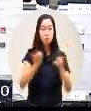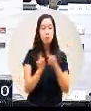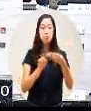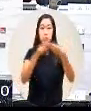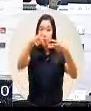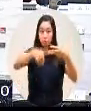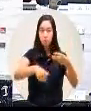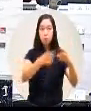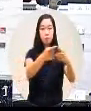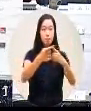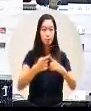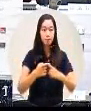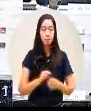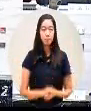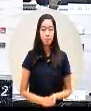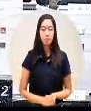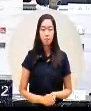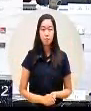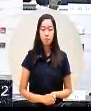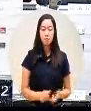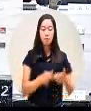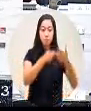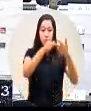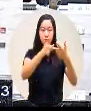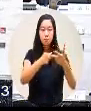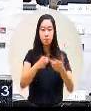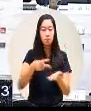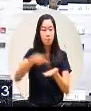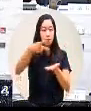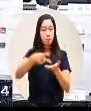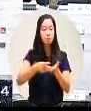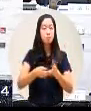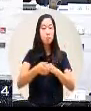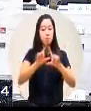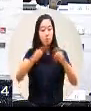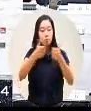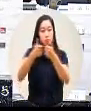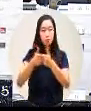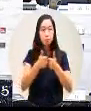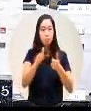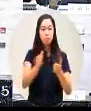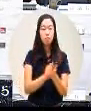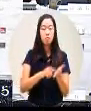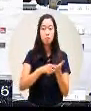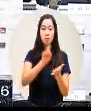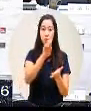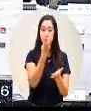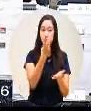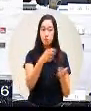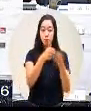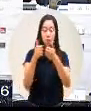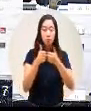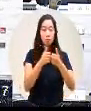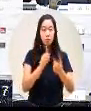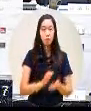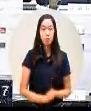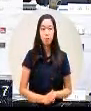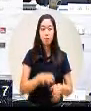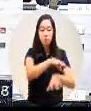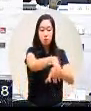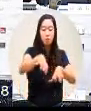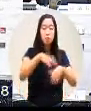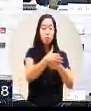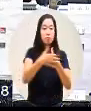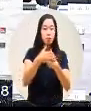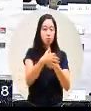啊，第七届。第二次定期大会第十二次会议，环境保护